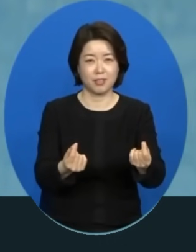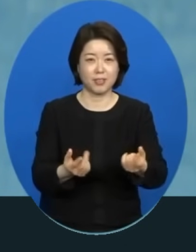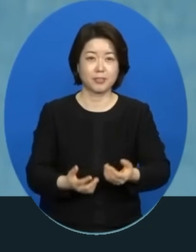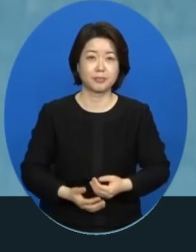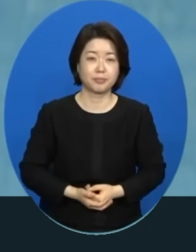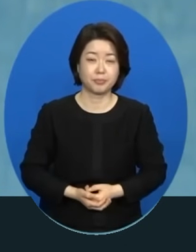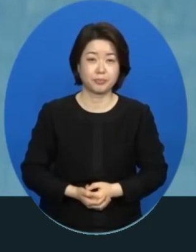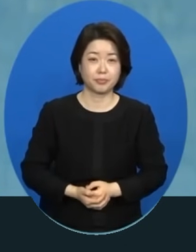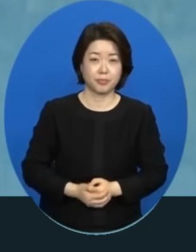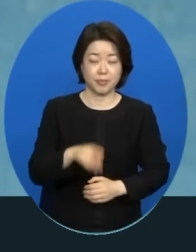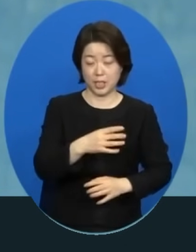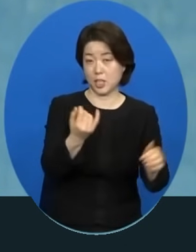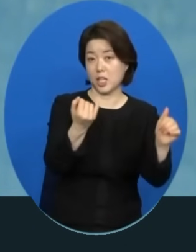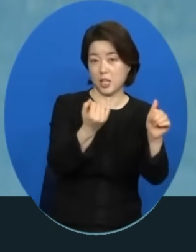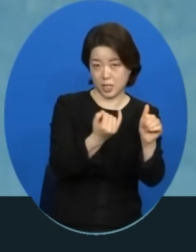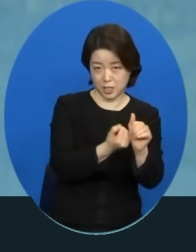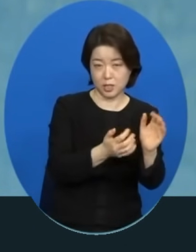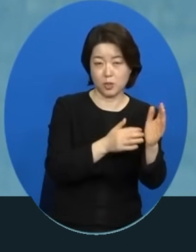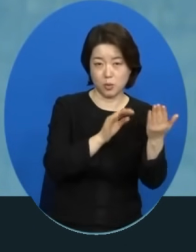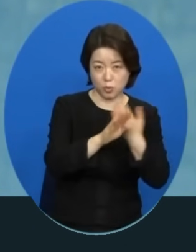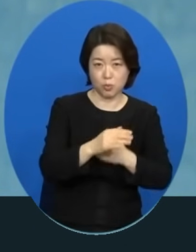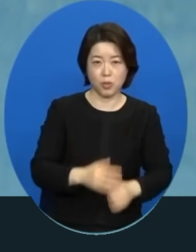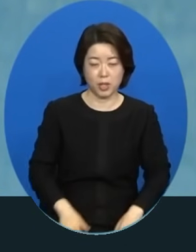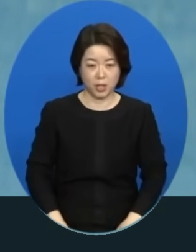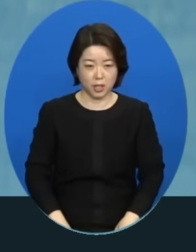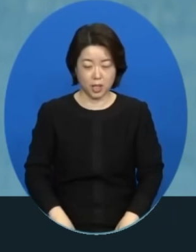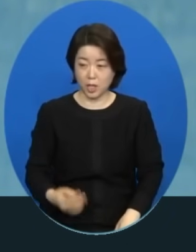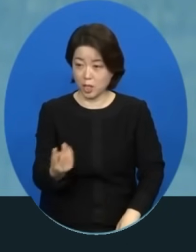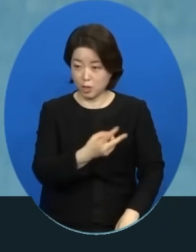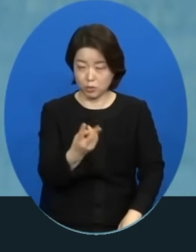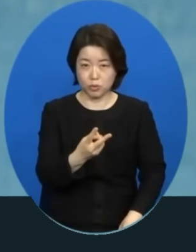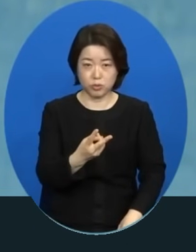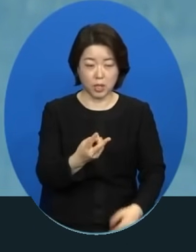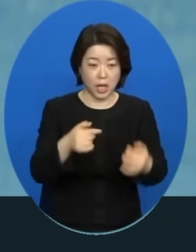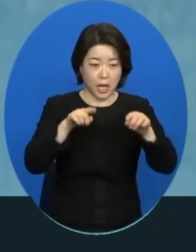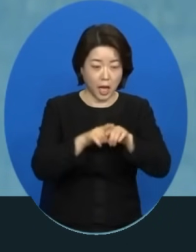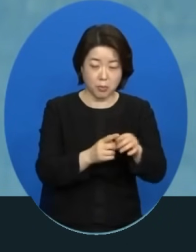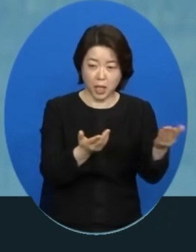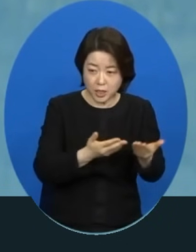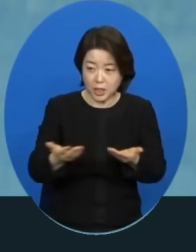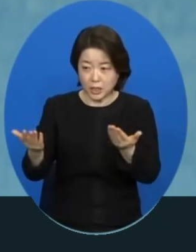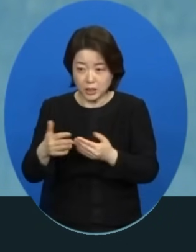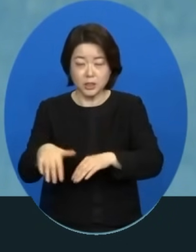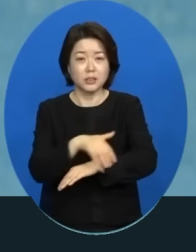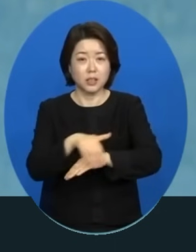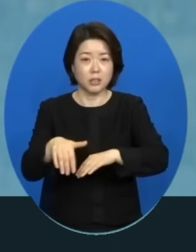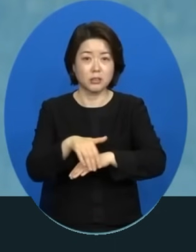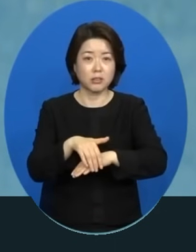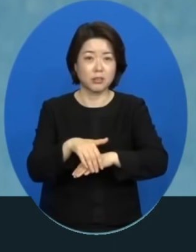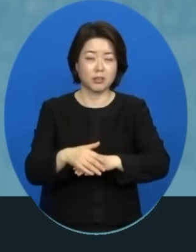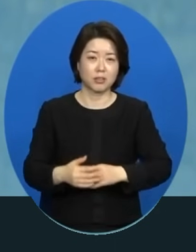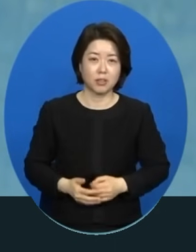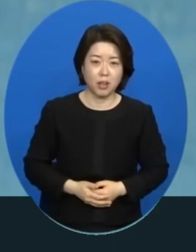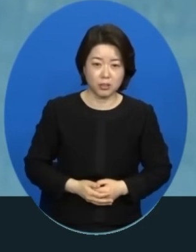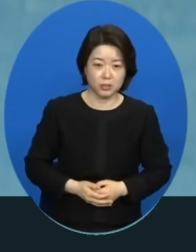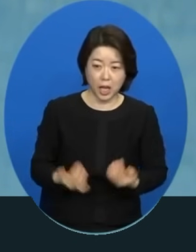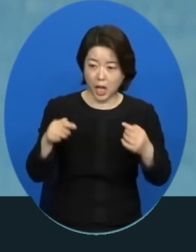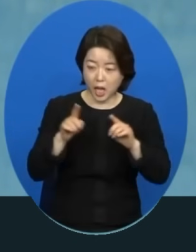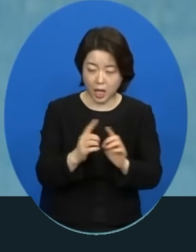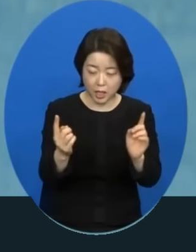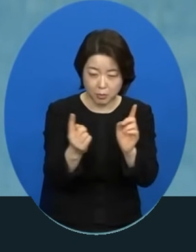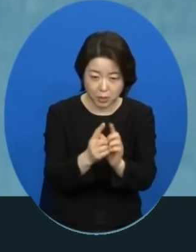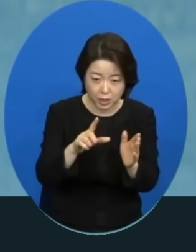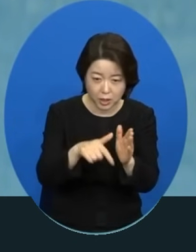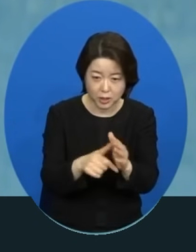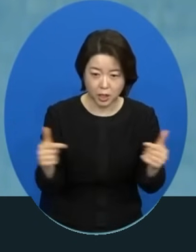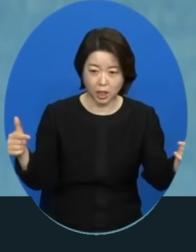그러고 나서 결혼을 했는데 이제 이 맞벌이에요. 서로 같이 일을 하니까 문제가 같이 만날 시간이 점점